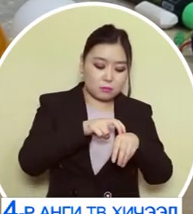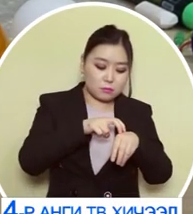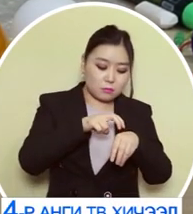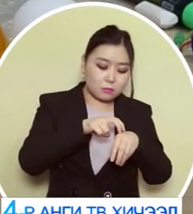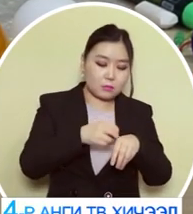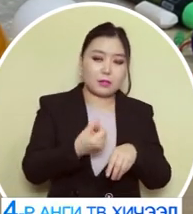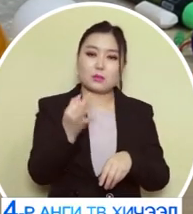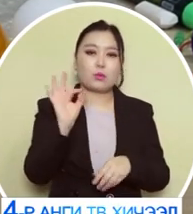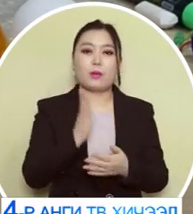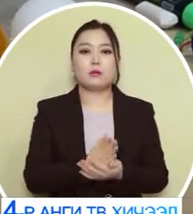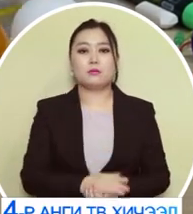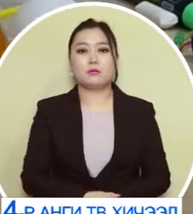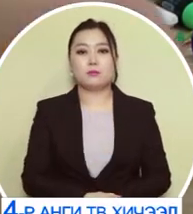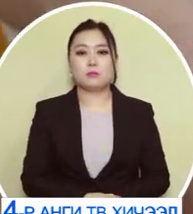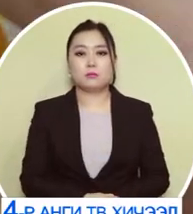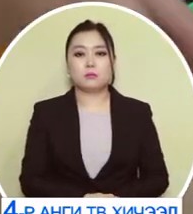Жанбады.